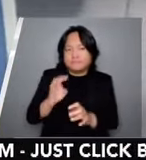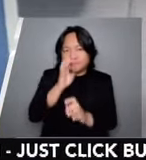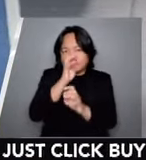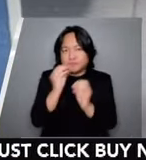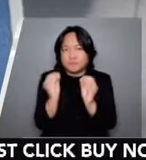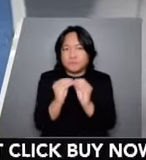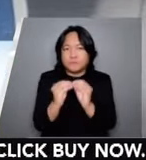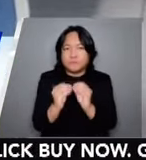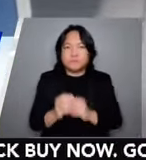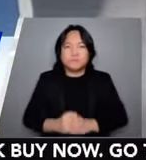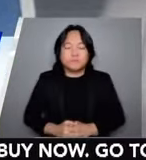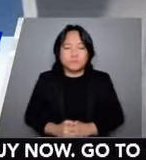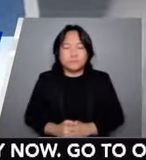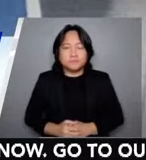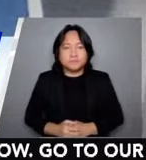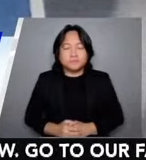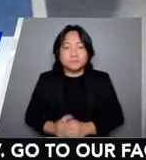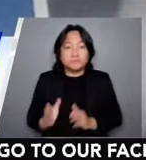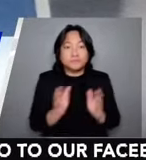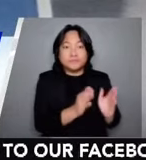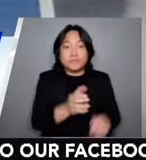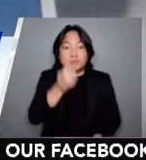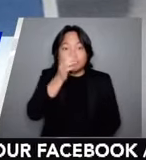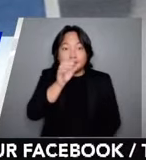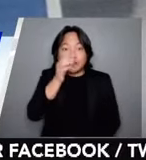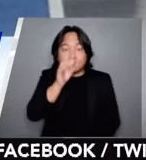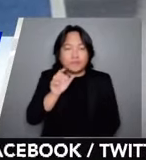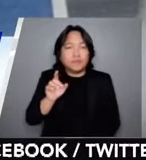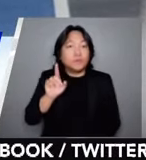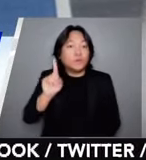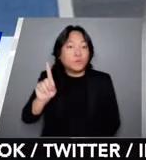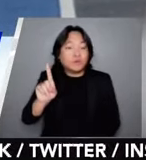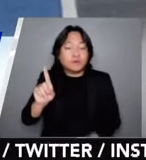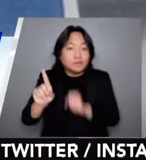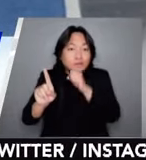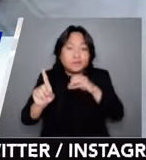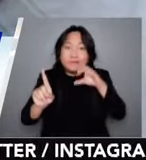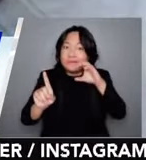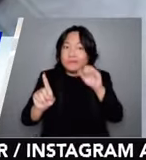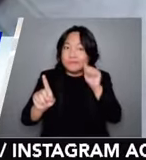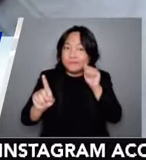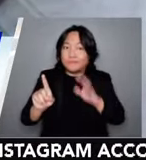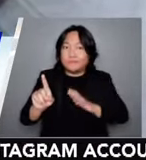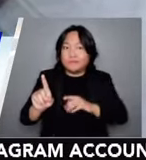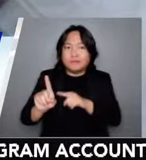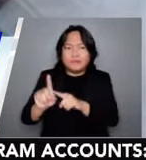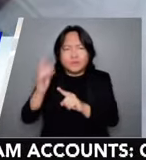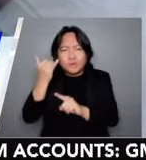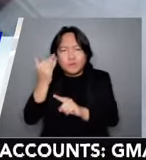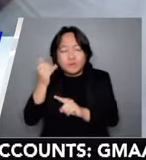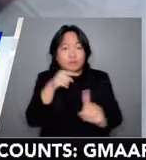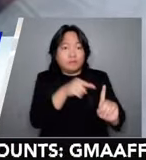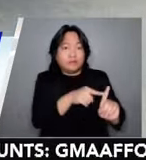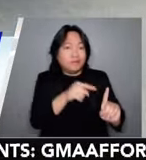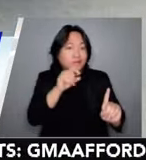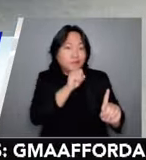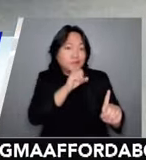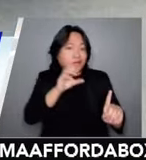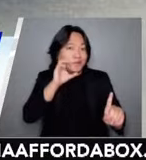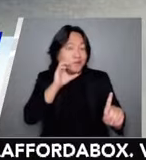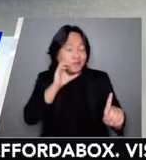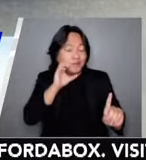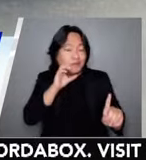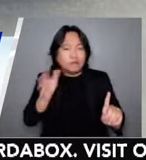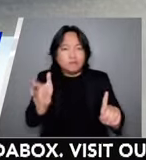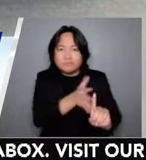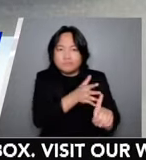Sa Cebu pa rin, isang babaeng senior citizen ang inaresto sa Talisay City dahil sa umano'y pambubudol sa kapwa senior citizen. Ayon sa pulisya,